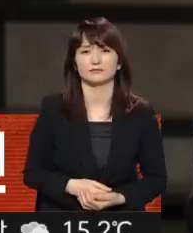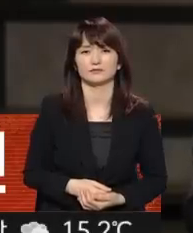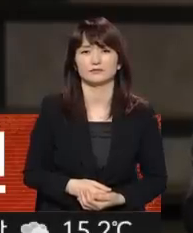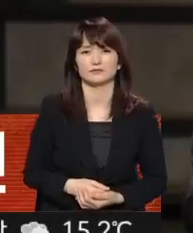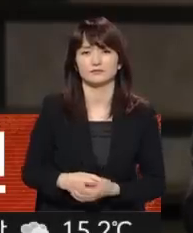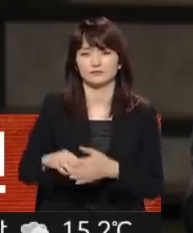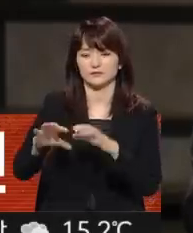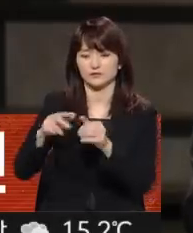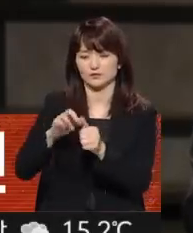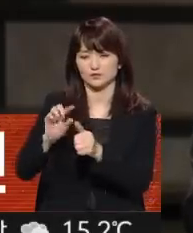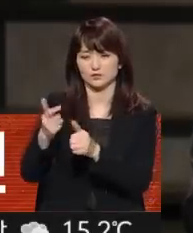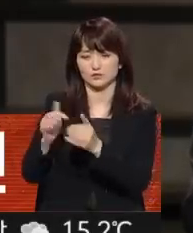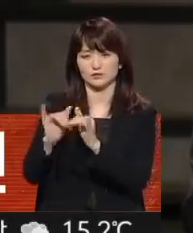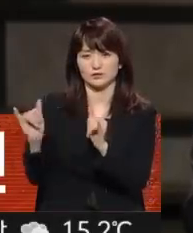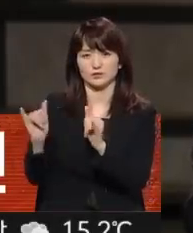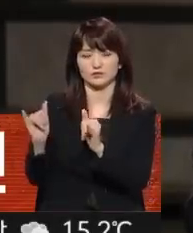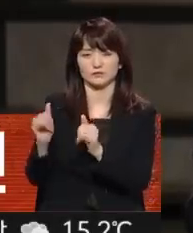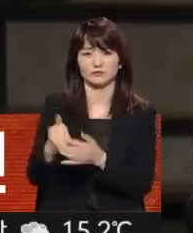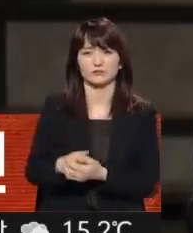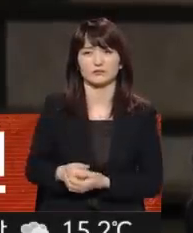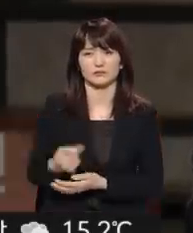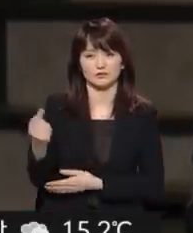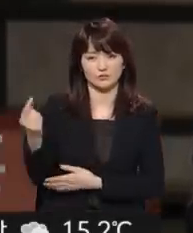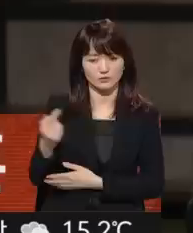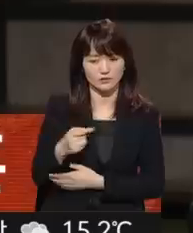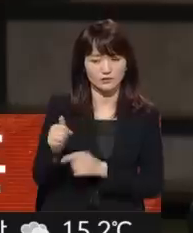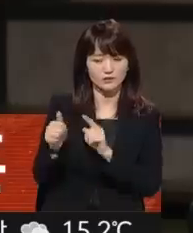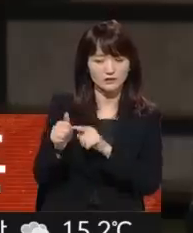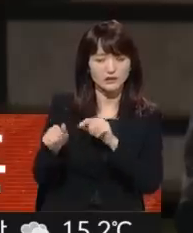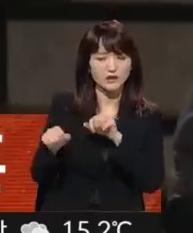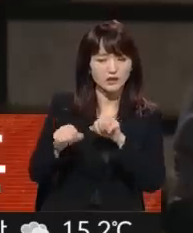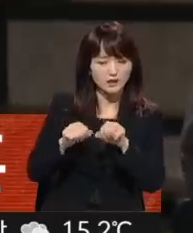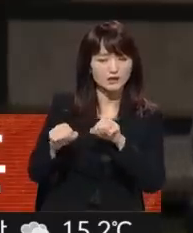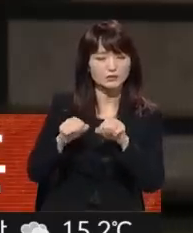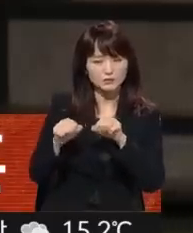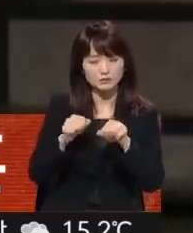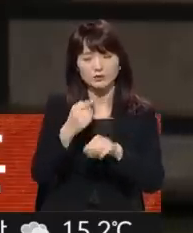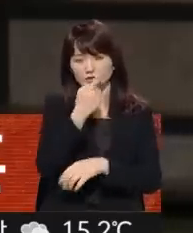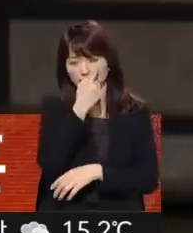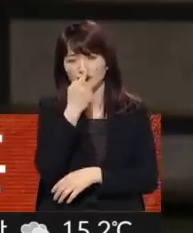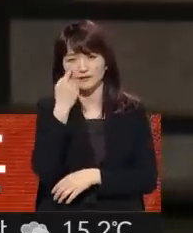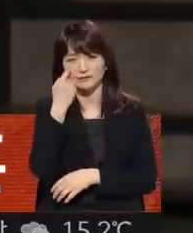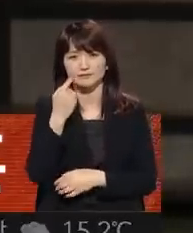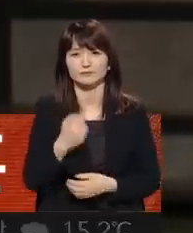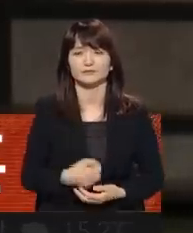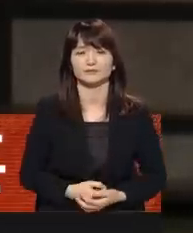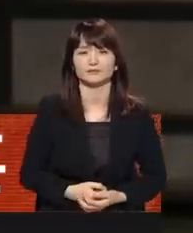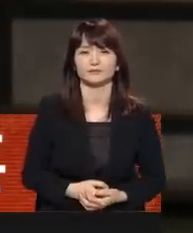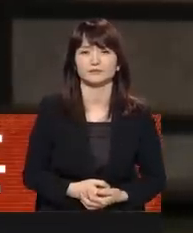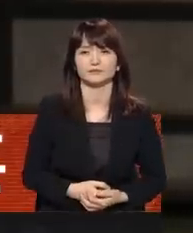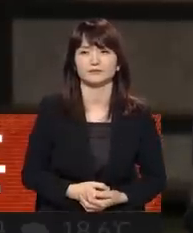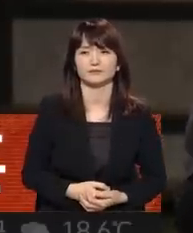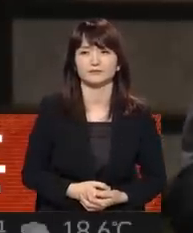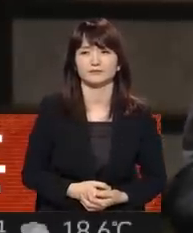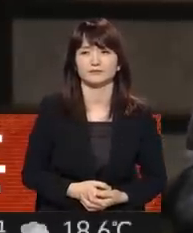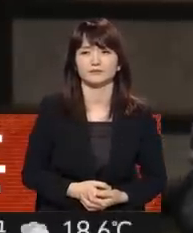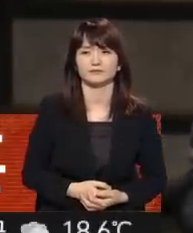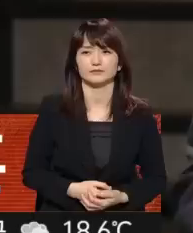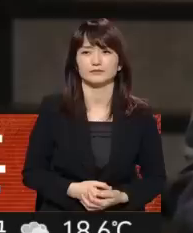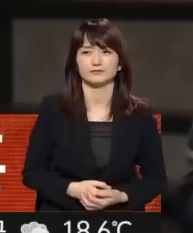이제 국가 요원들이 와서 자꾸 이제 그 사람에 대한 행동 거지를 이제 확인을 하는 그런 과정이 있었는데 그